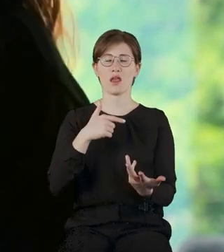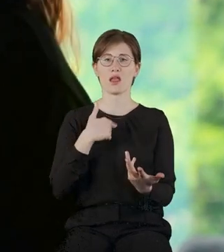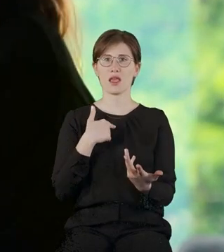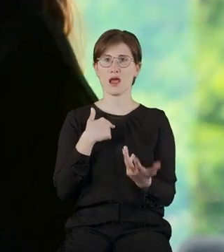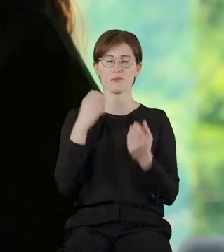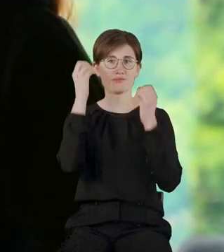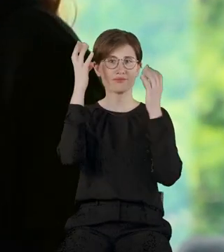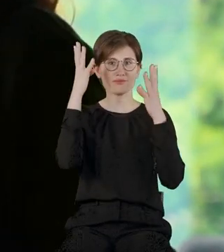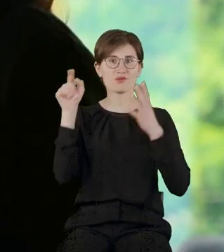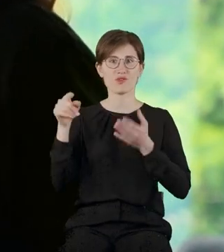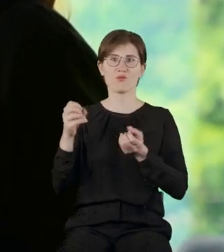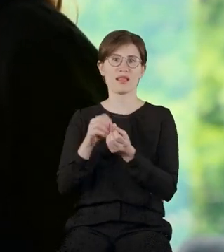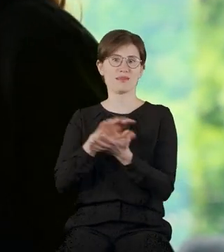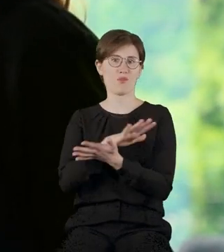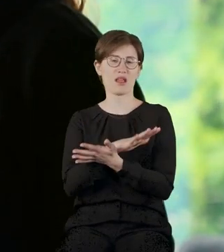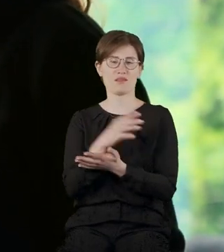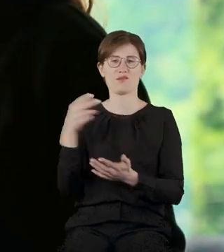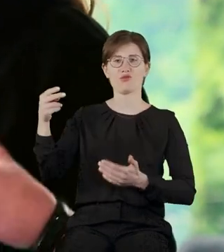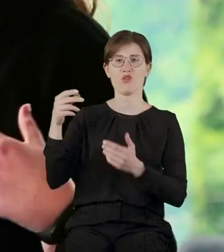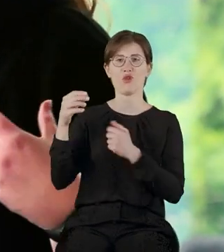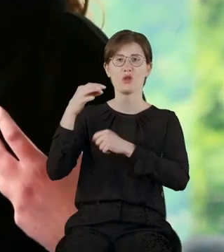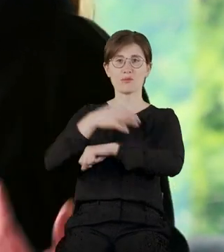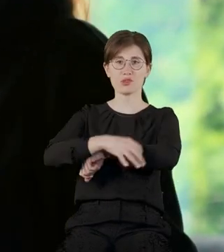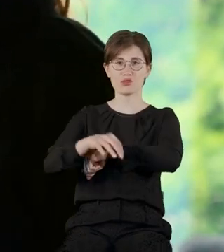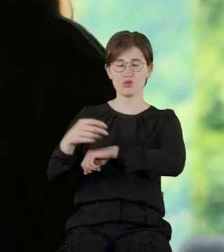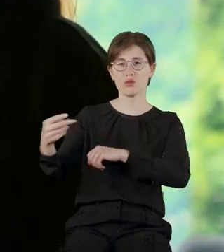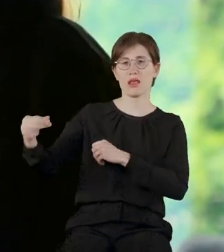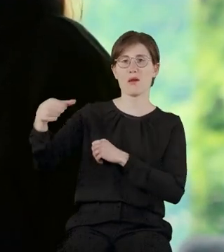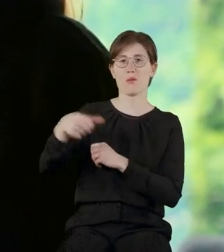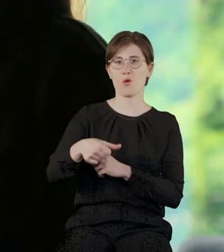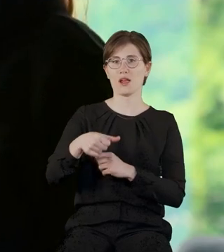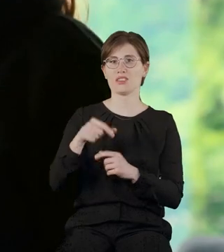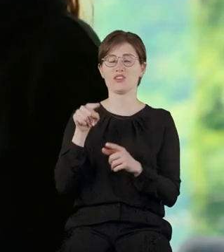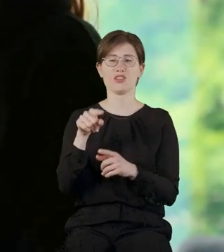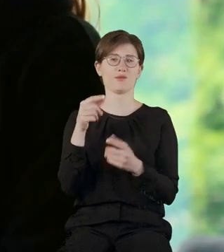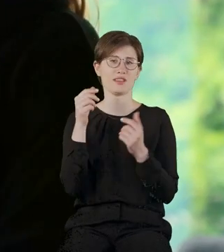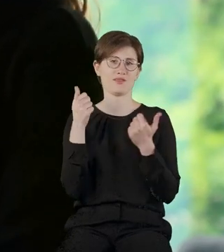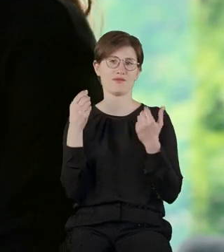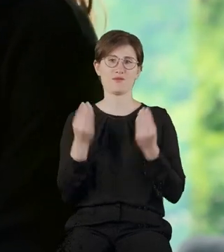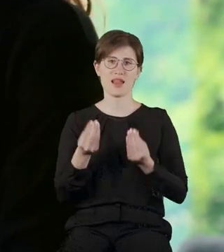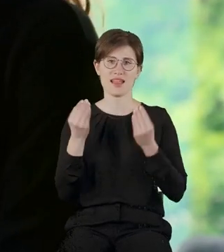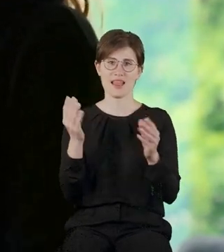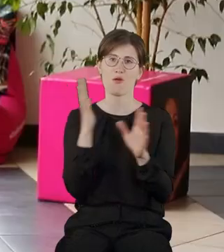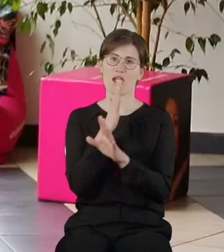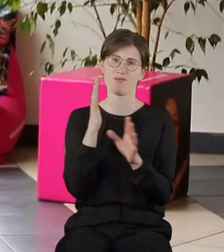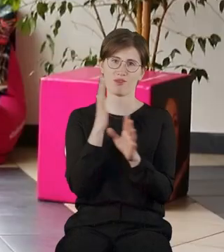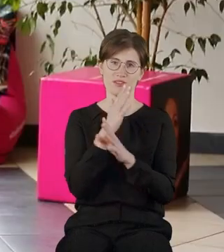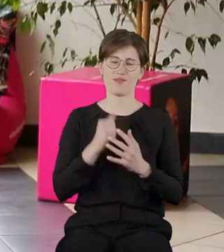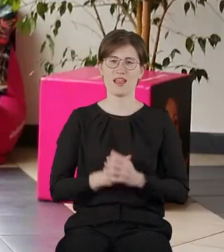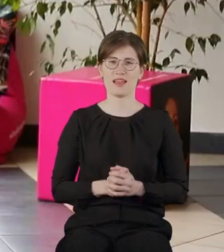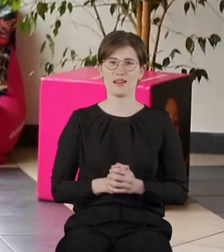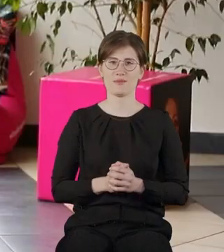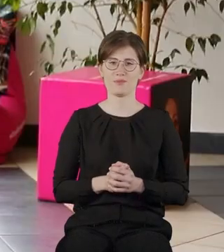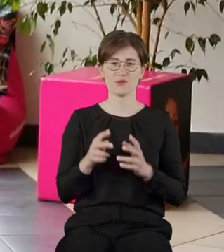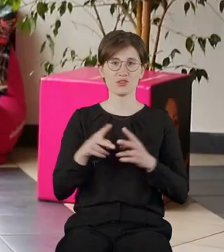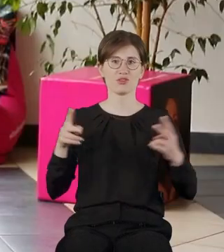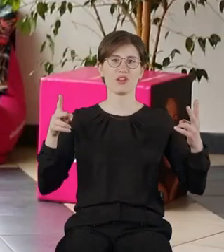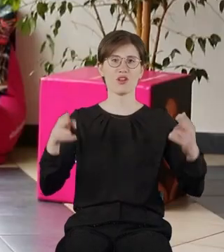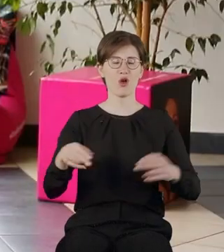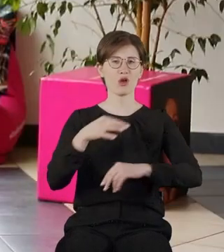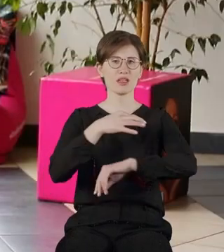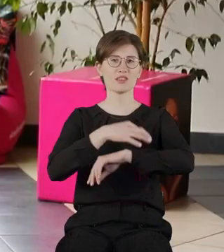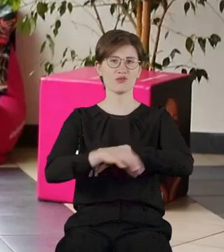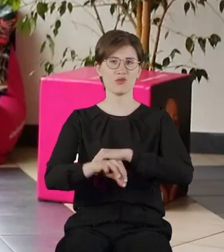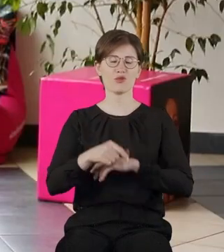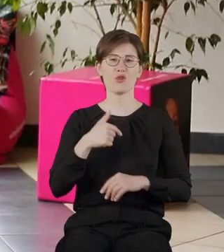darmo, że studia nam to gwarantują i że będzie tak świetna atmosfera na takich wyjazdach. Podczas studiów